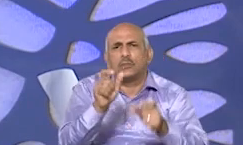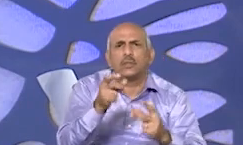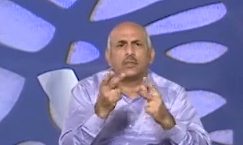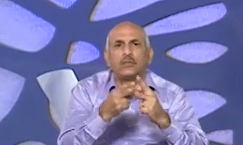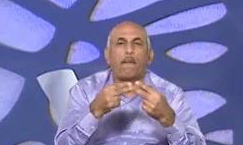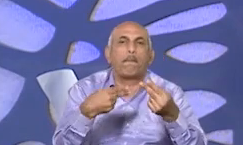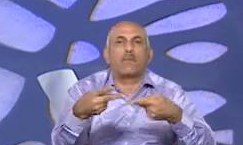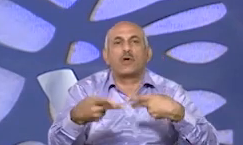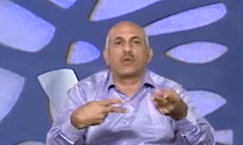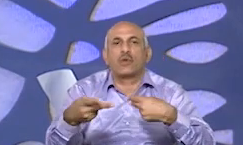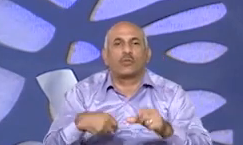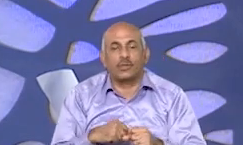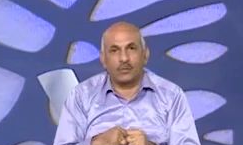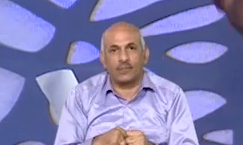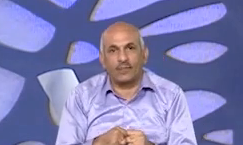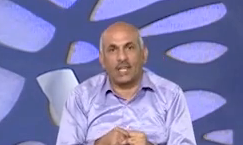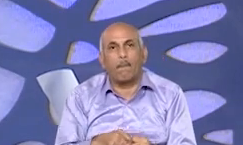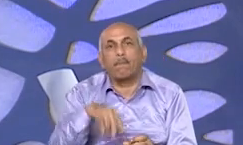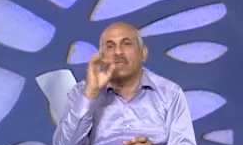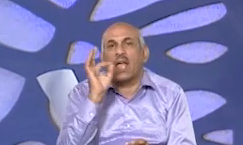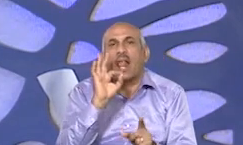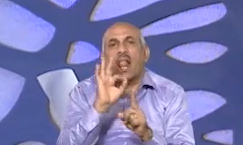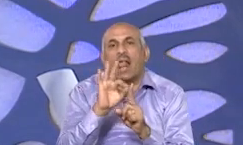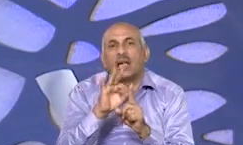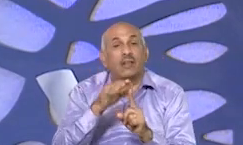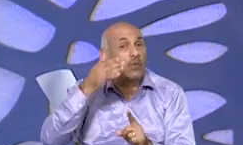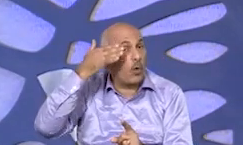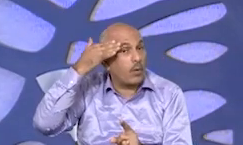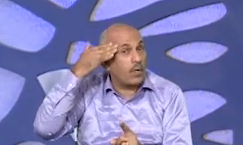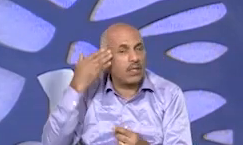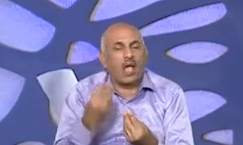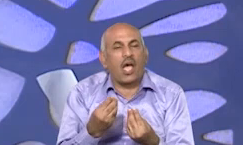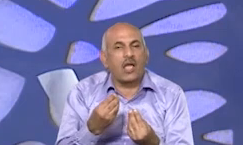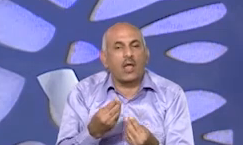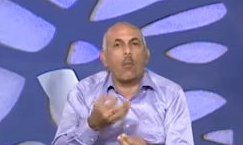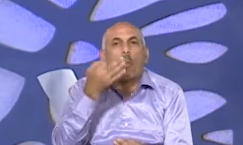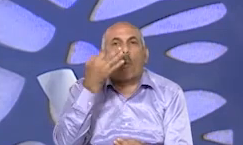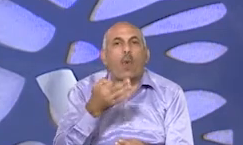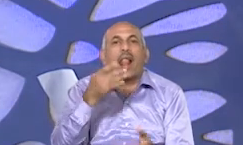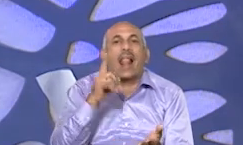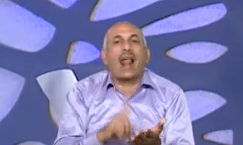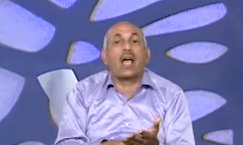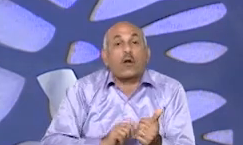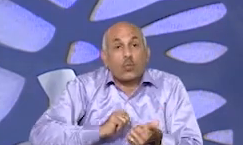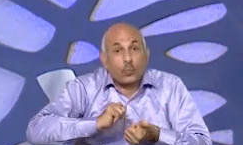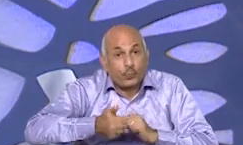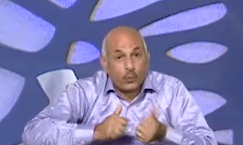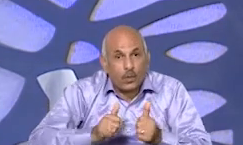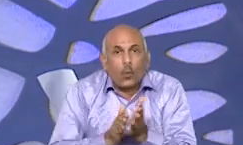للمنتج بتاعهم. لان هي ده يعني بخبرتنا البسيطه في الجزئيه دي، التحدي